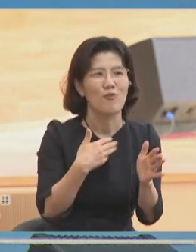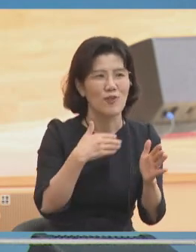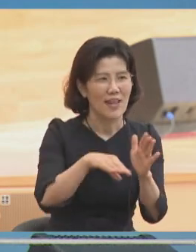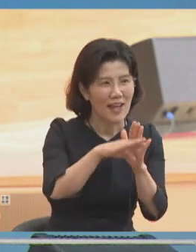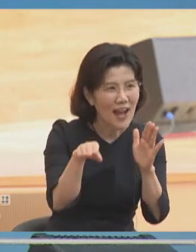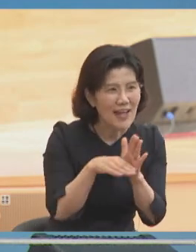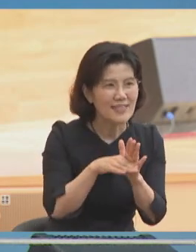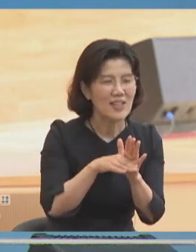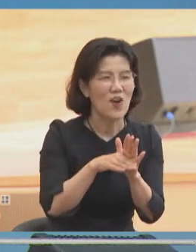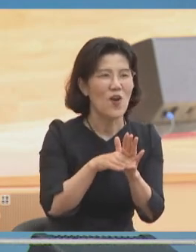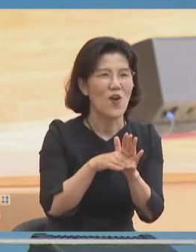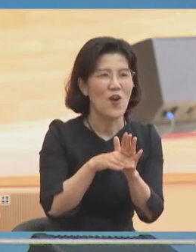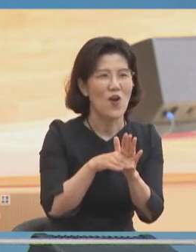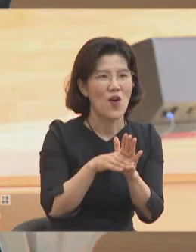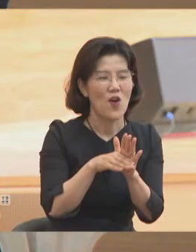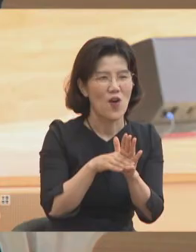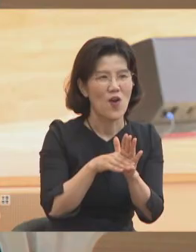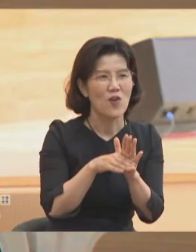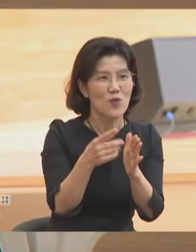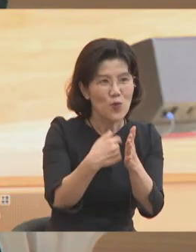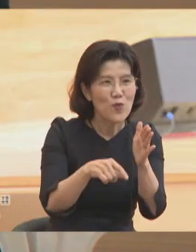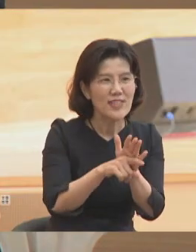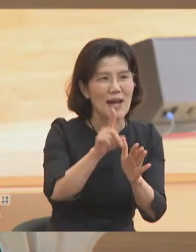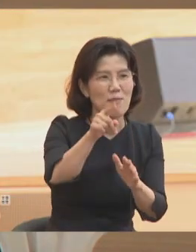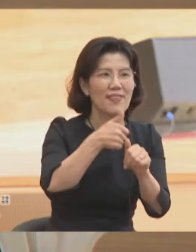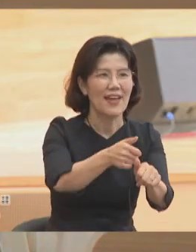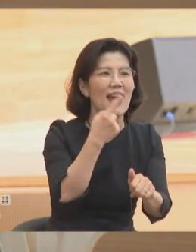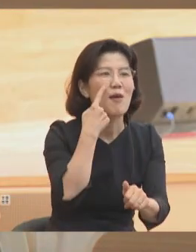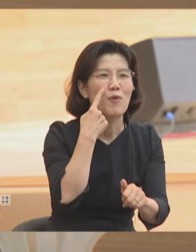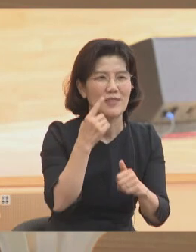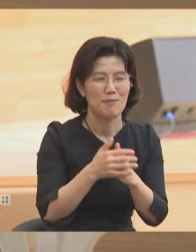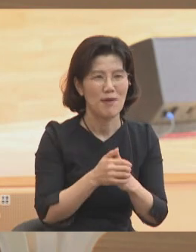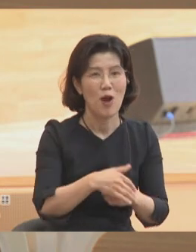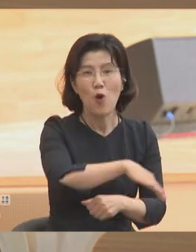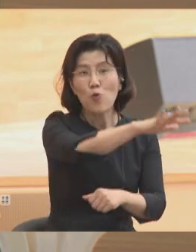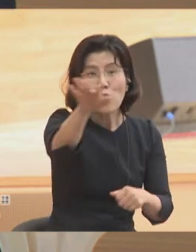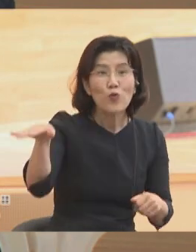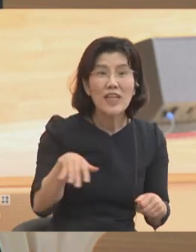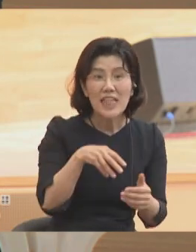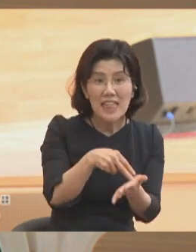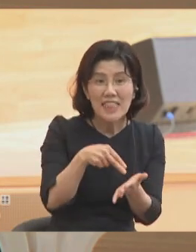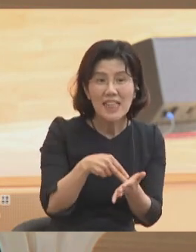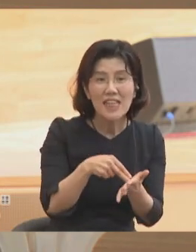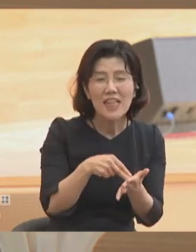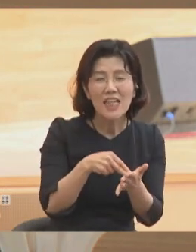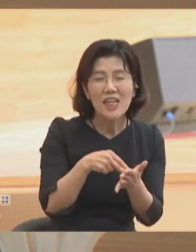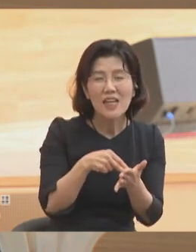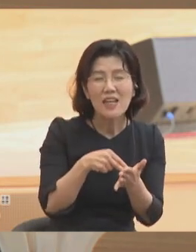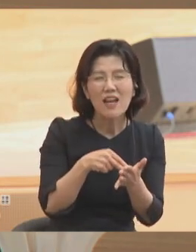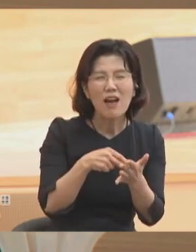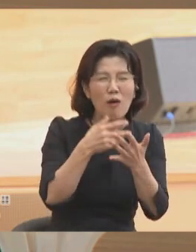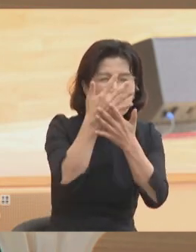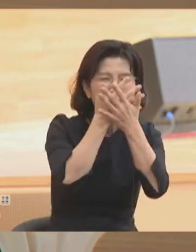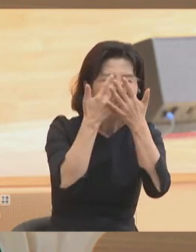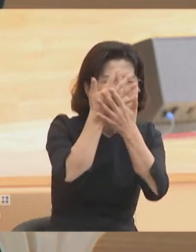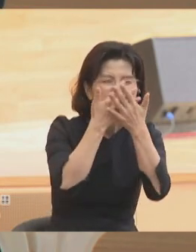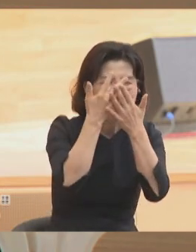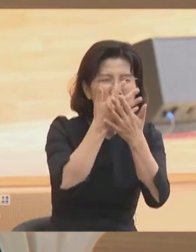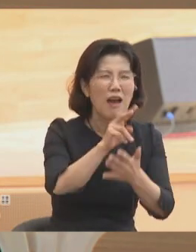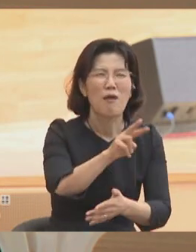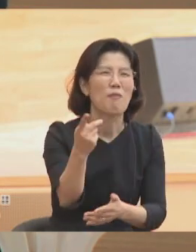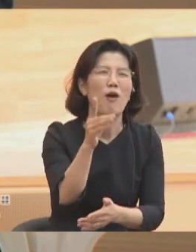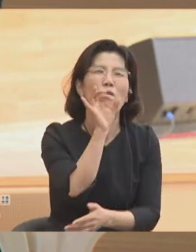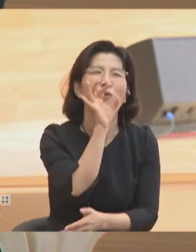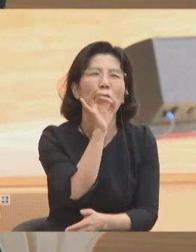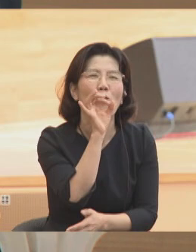향해 선포 한번 따라하시기 바랍니다 우리로서는 우리로서는 불확실성을 바꿀 수 없다 불확실성을 바꿀 수